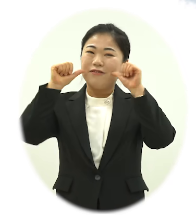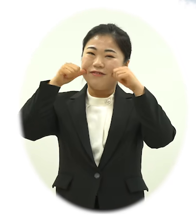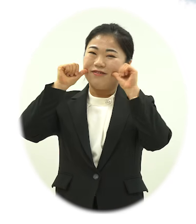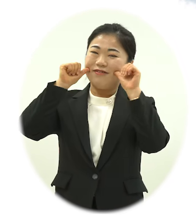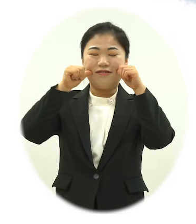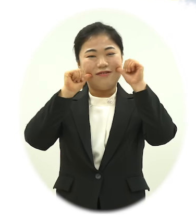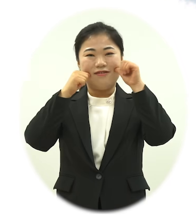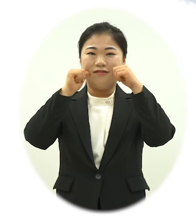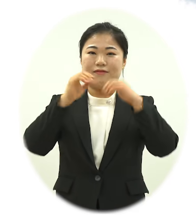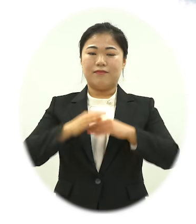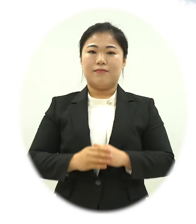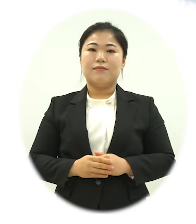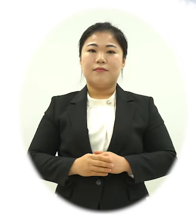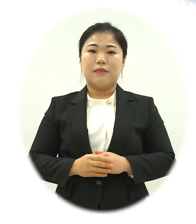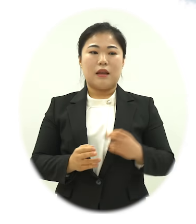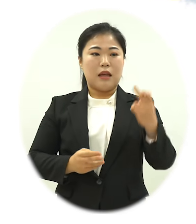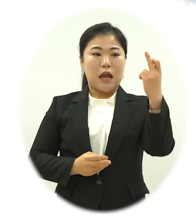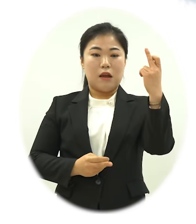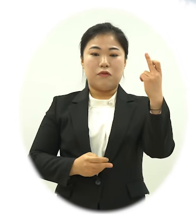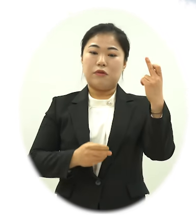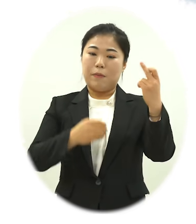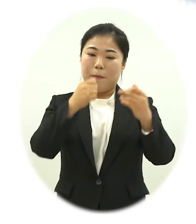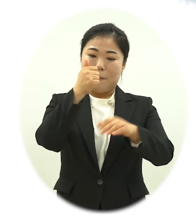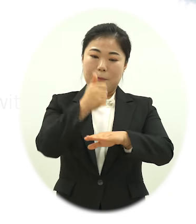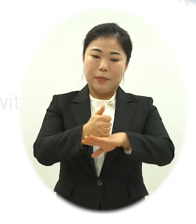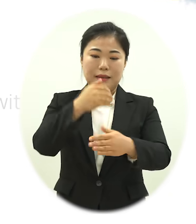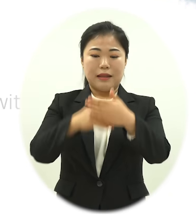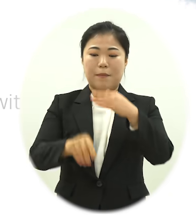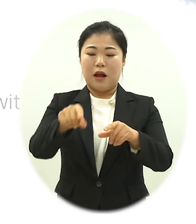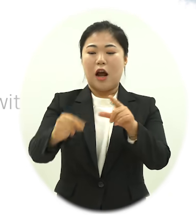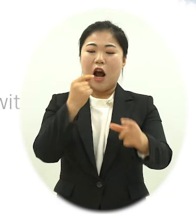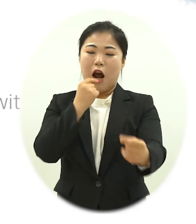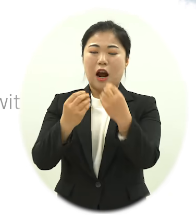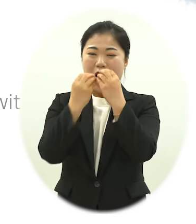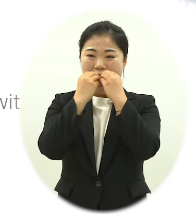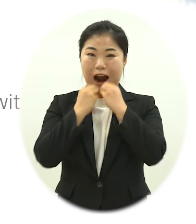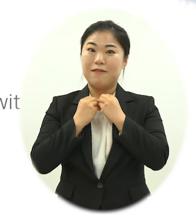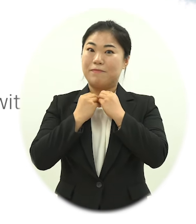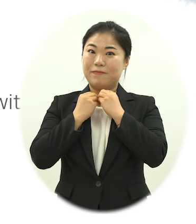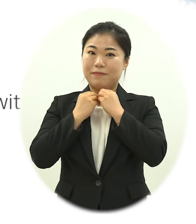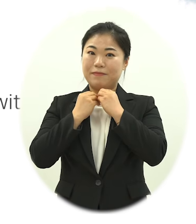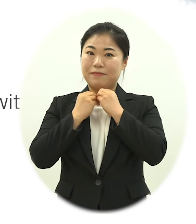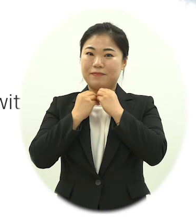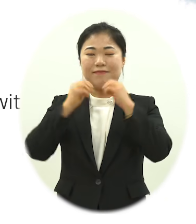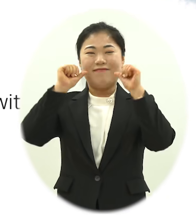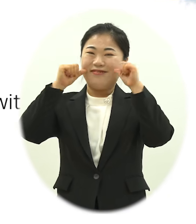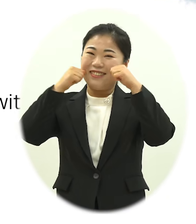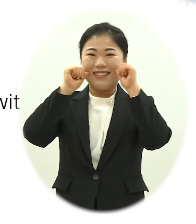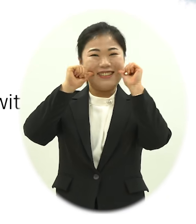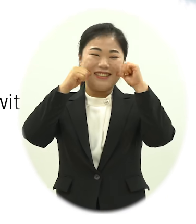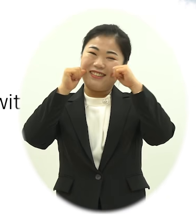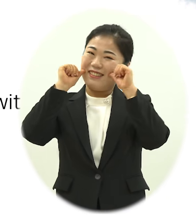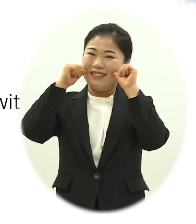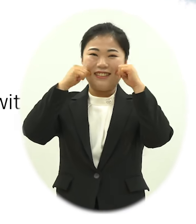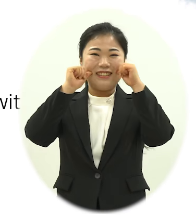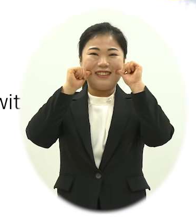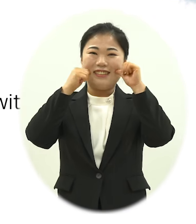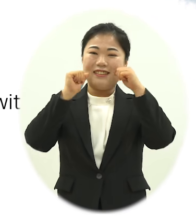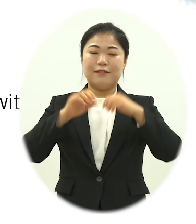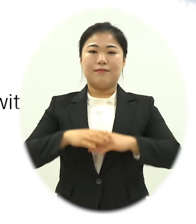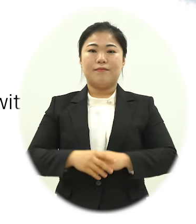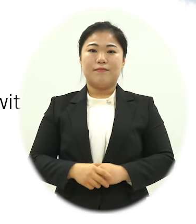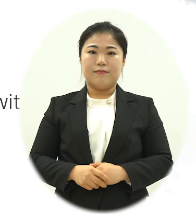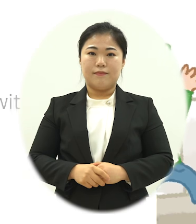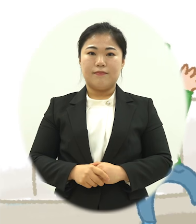tip 예준이 마지막 남은 조각을 입에 쏙 넣으며 장난스러운 표정을